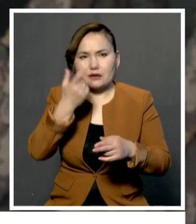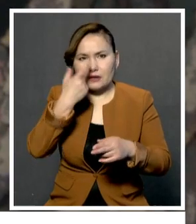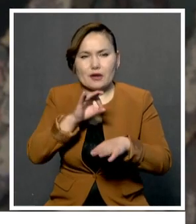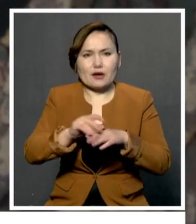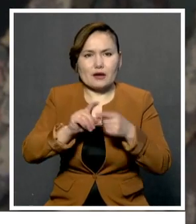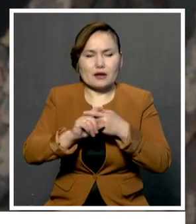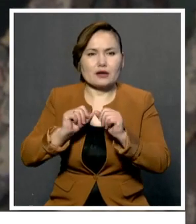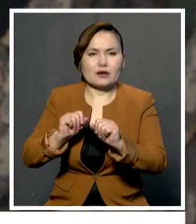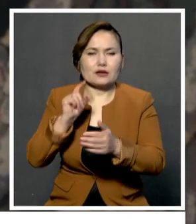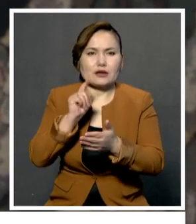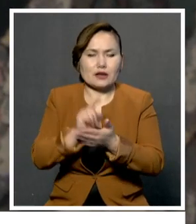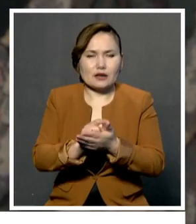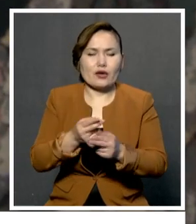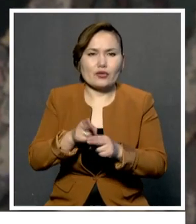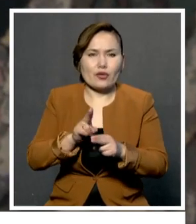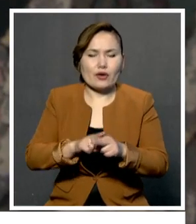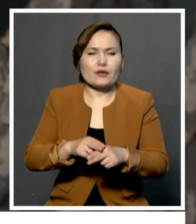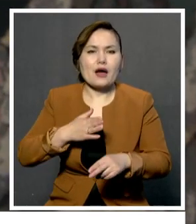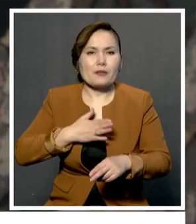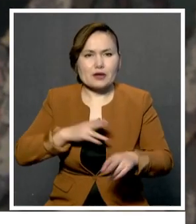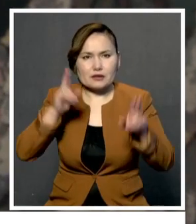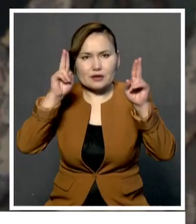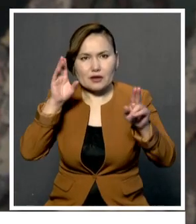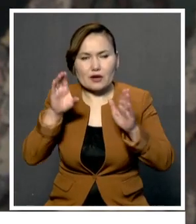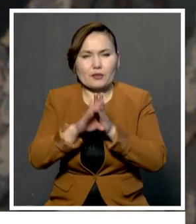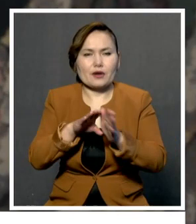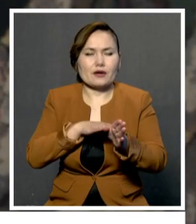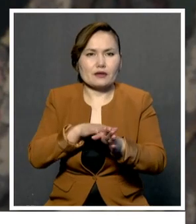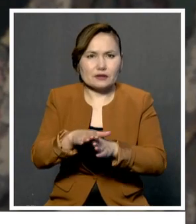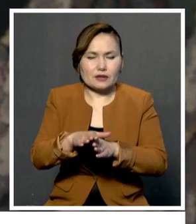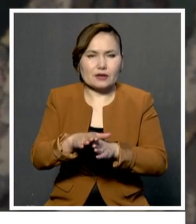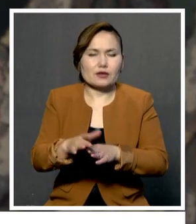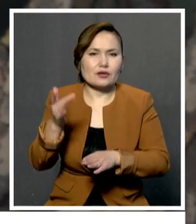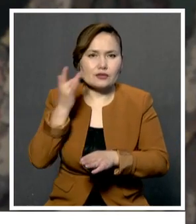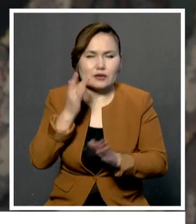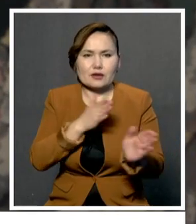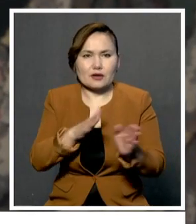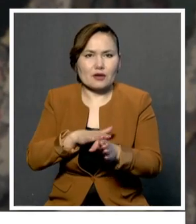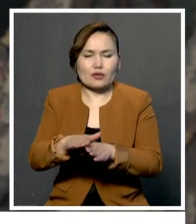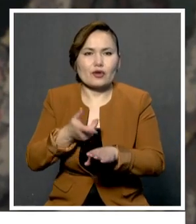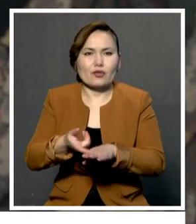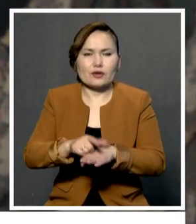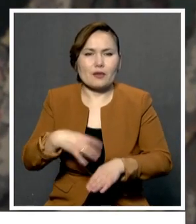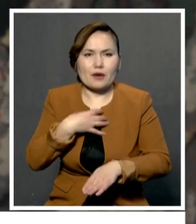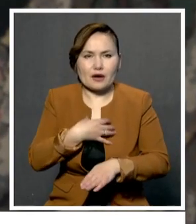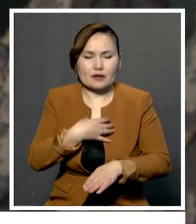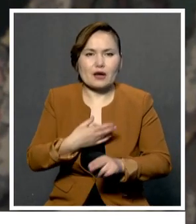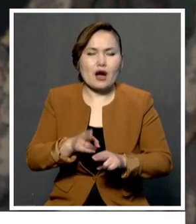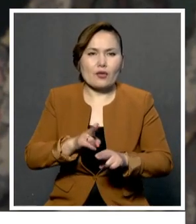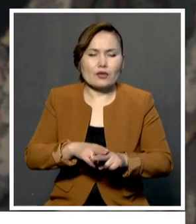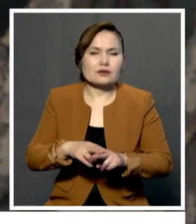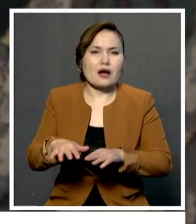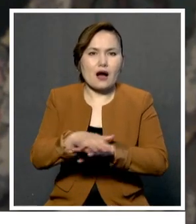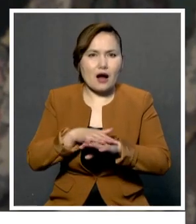жүруіміз, өзіміздің осы қауіпсіздік шараларын тиісті түрде сақтауымыз өте маңызды. Себебі айналып келгенде